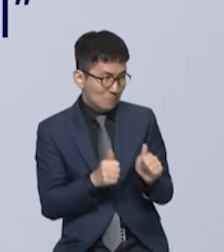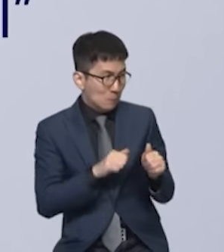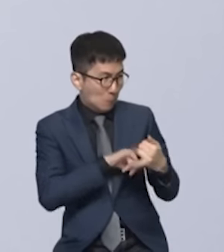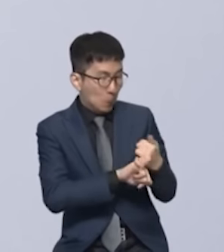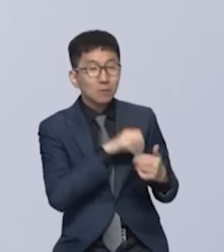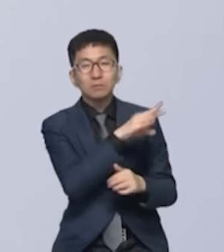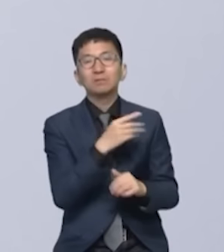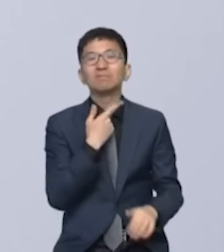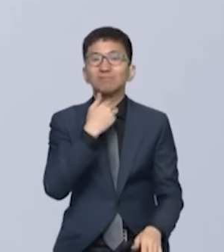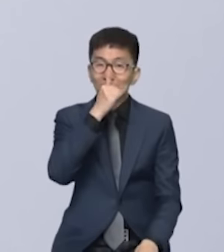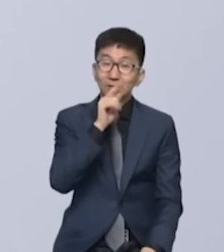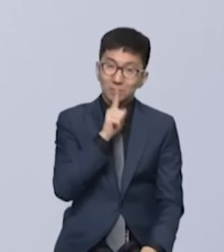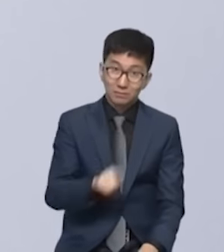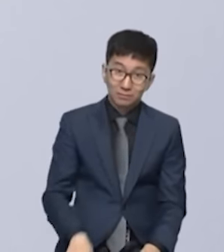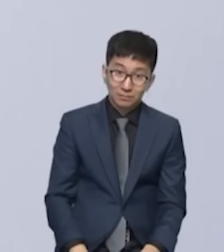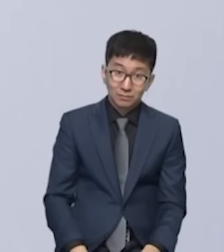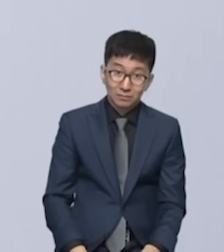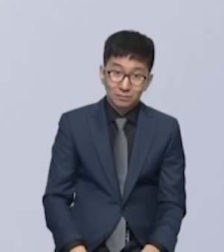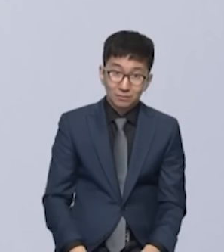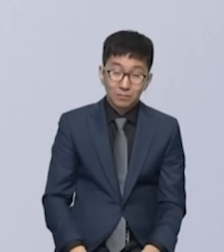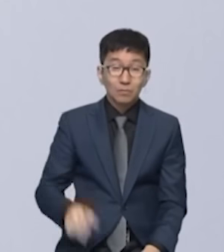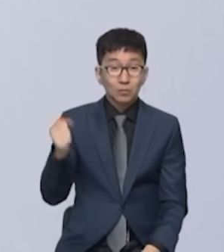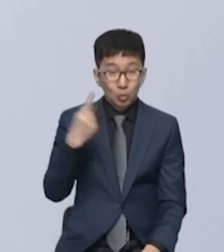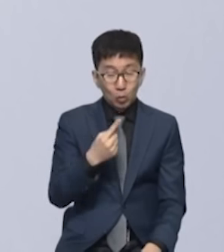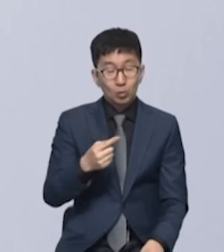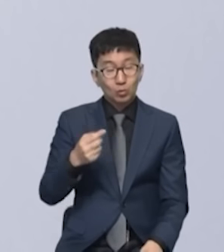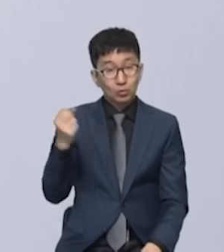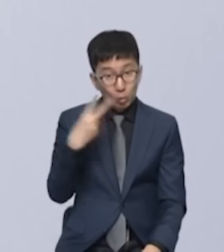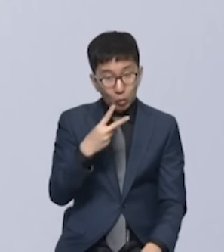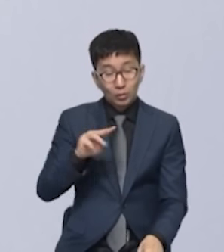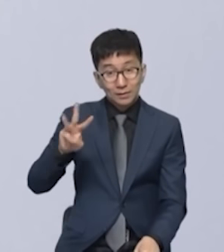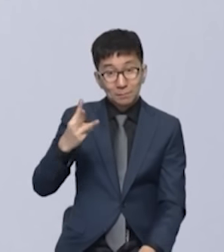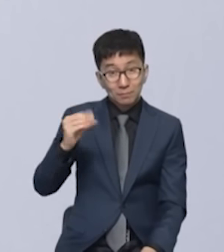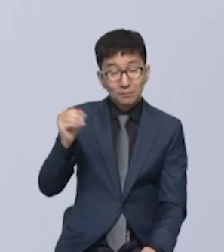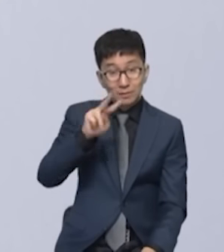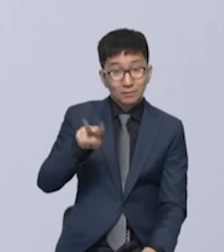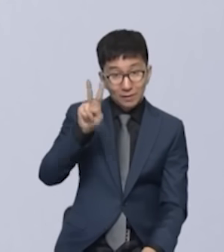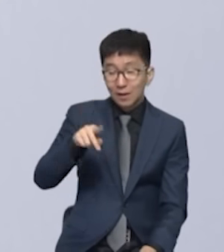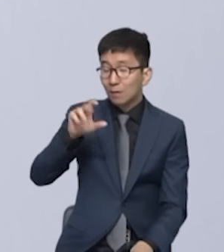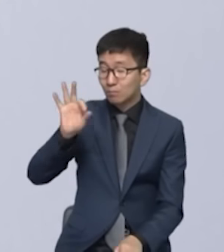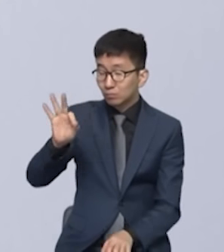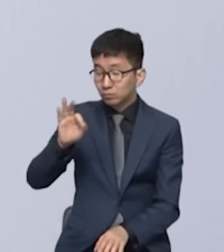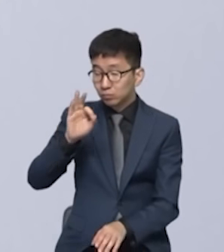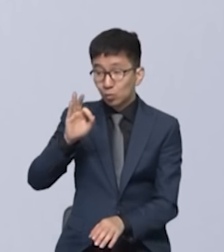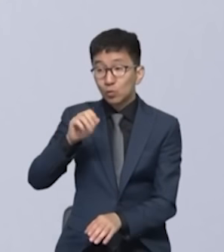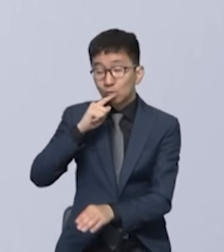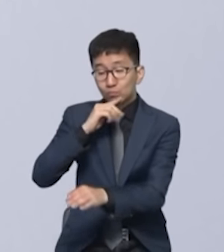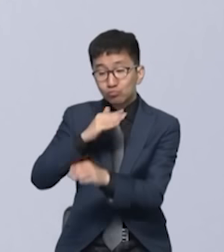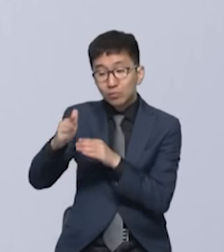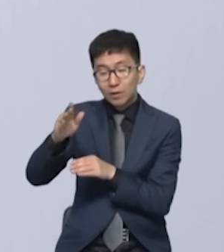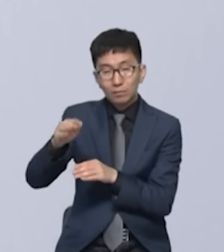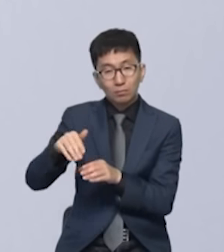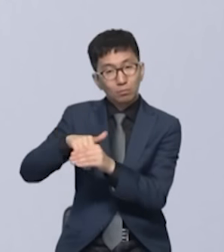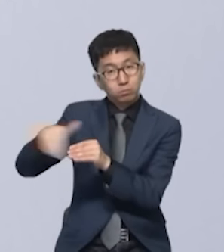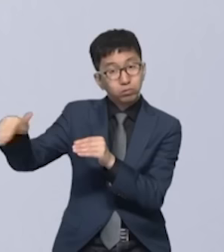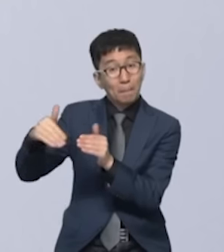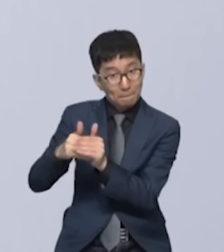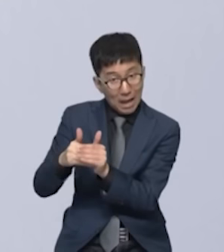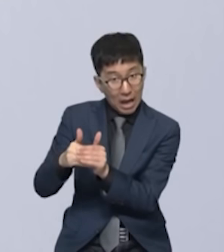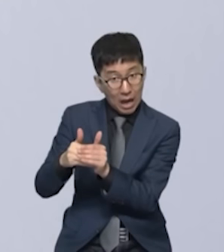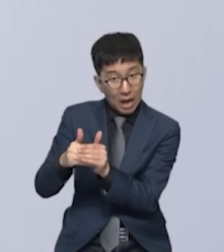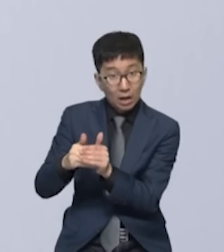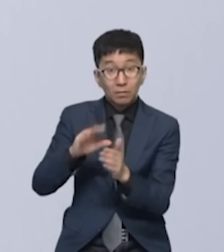7월 경기지사 방북 비용 300만 달러 가운데 일부 금액을 북측에 건넨 뒤에도 역시 이전 부지사가 이 대표의 전화를